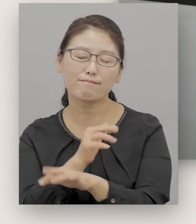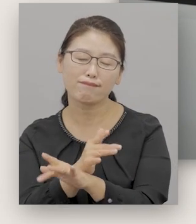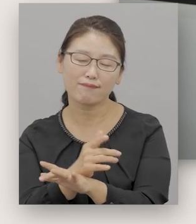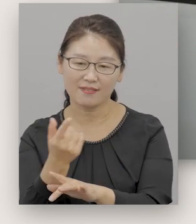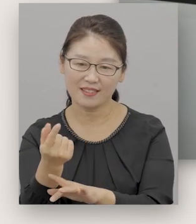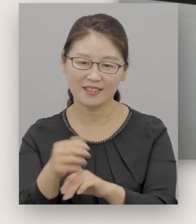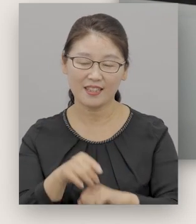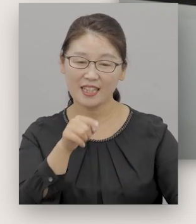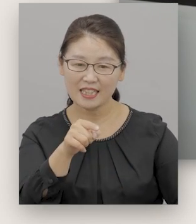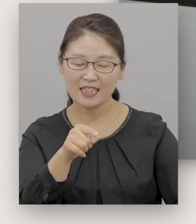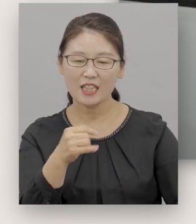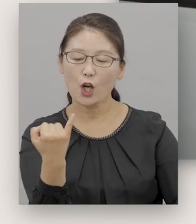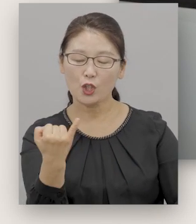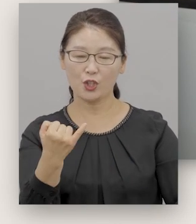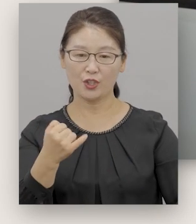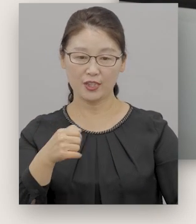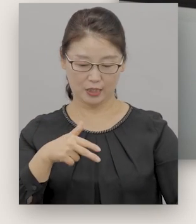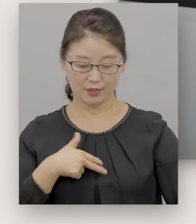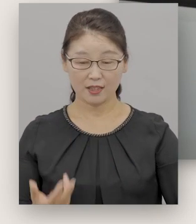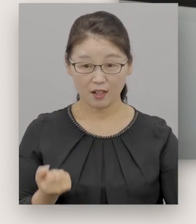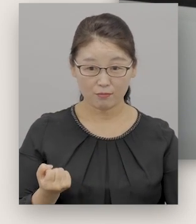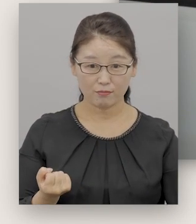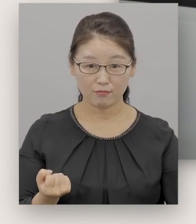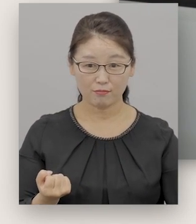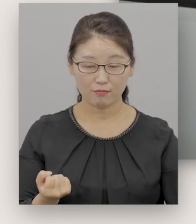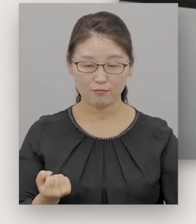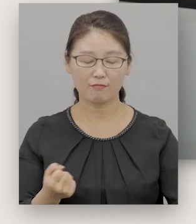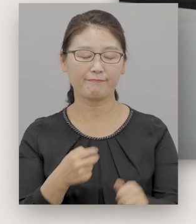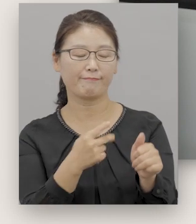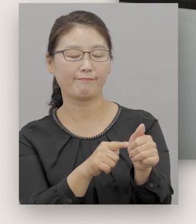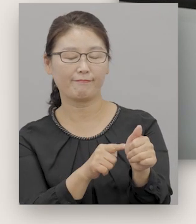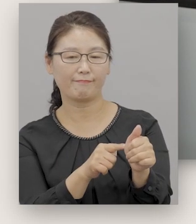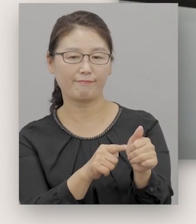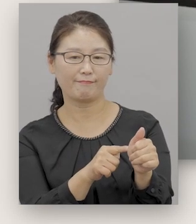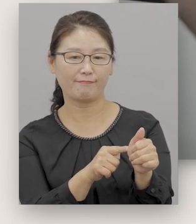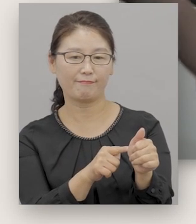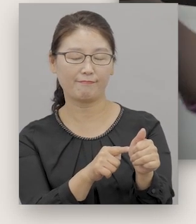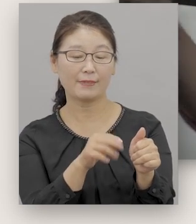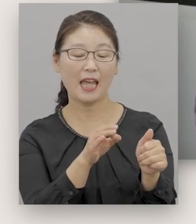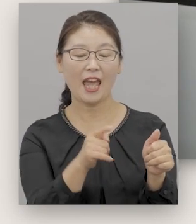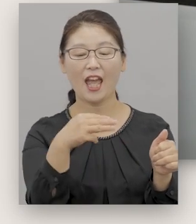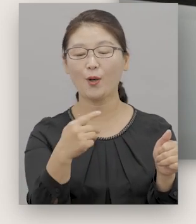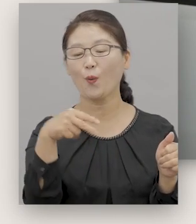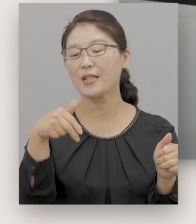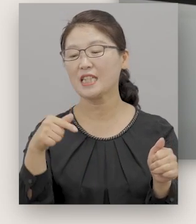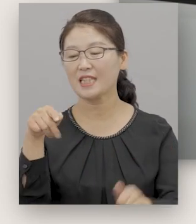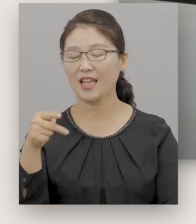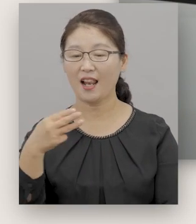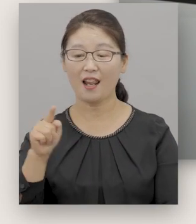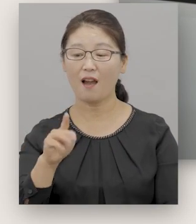여기서 만들고 나서 계속적으로 이 이름을 본인 작업의 서명으로 하게 됩니다. 그러니까 이게